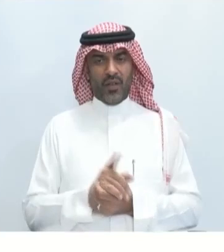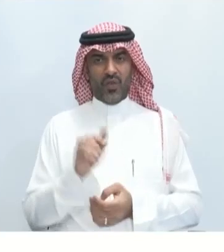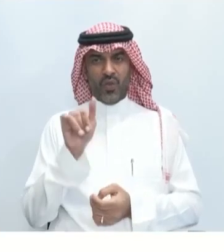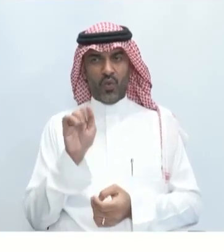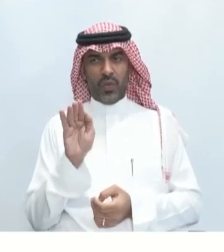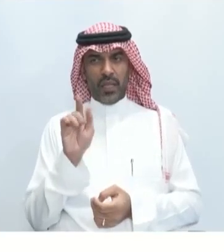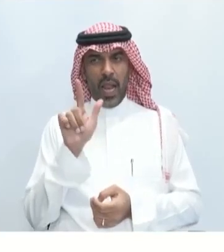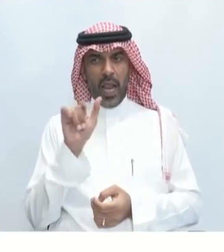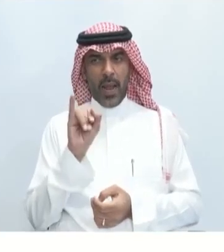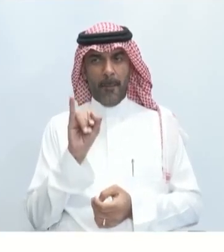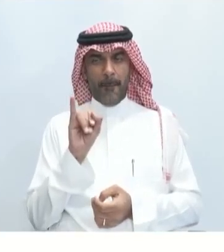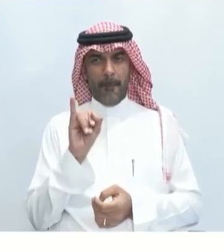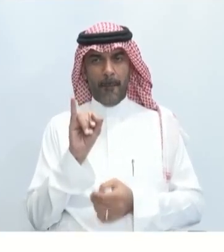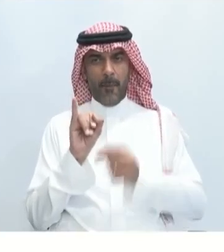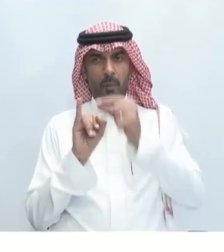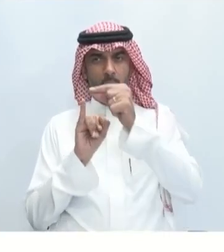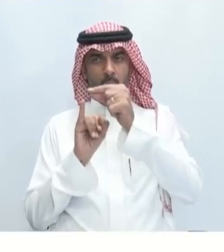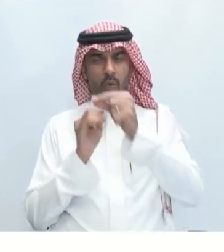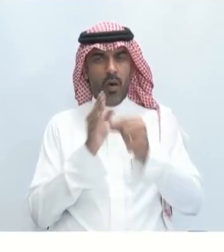وهنا يسلم